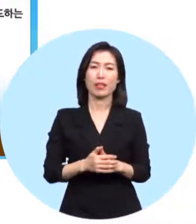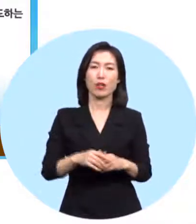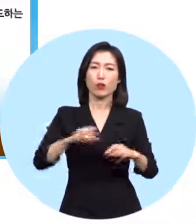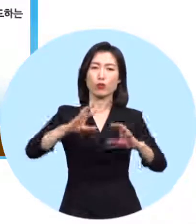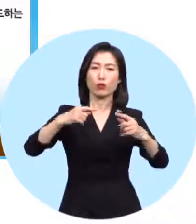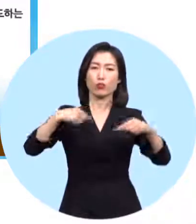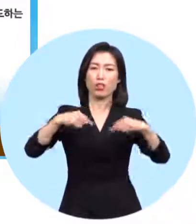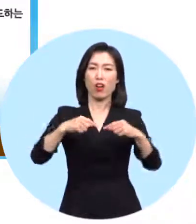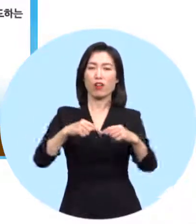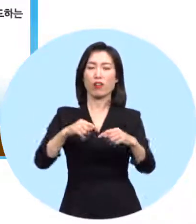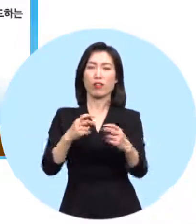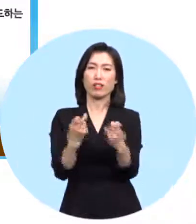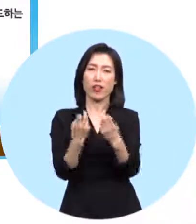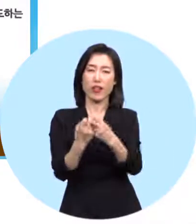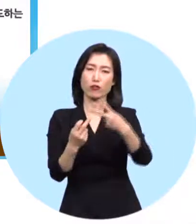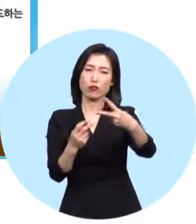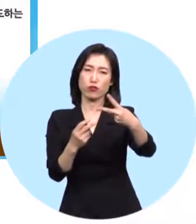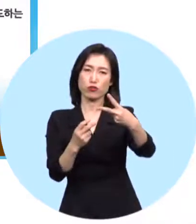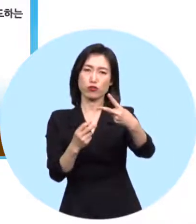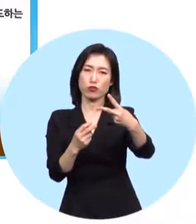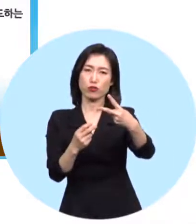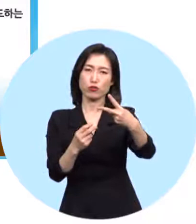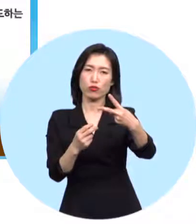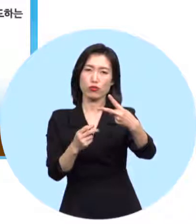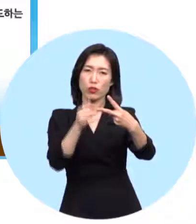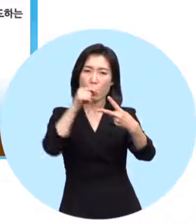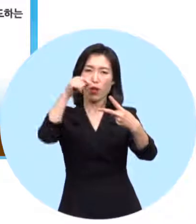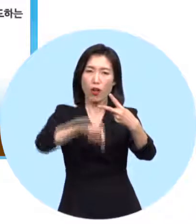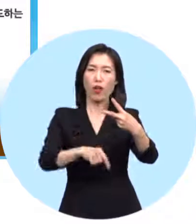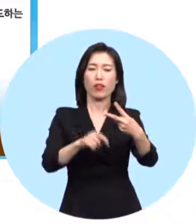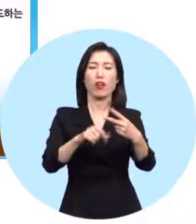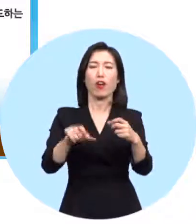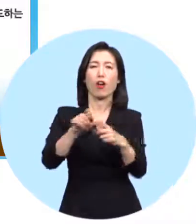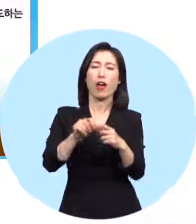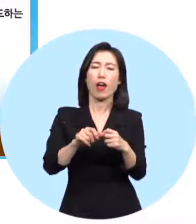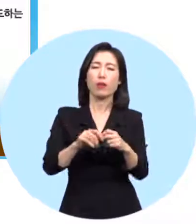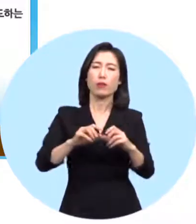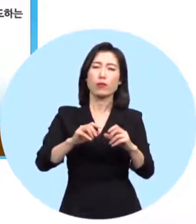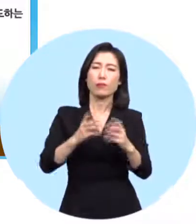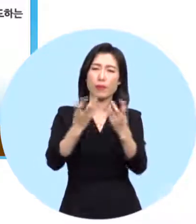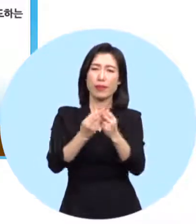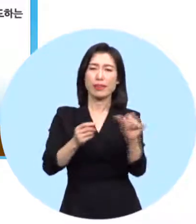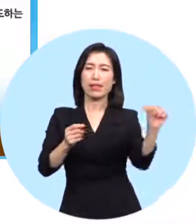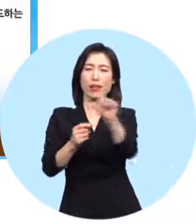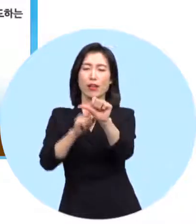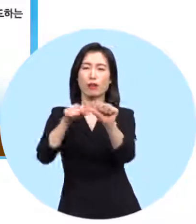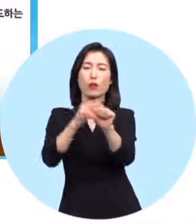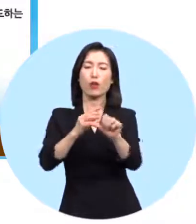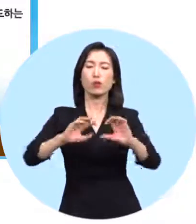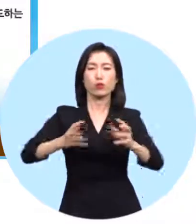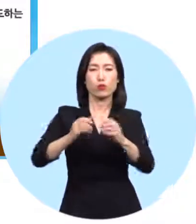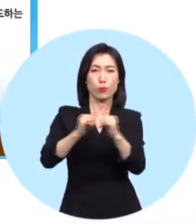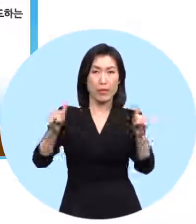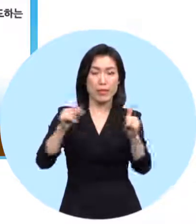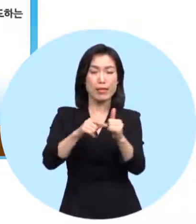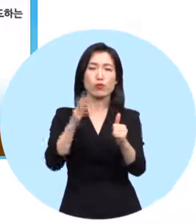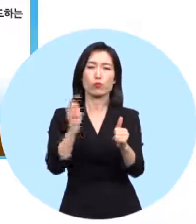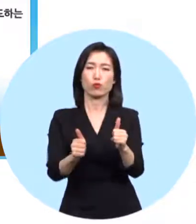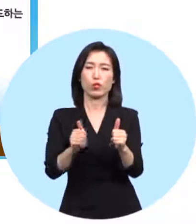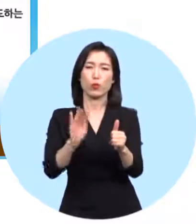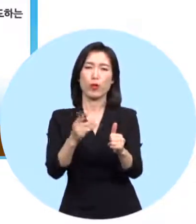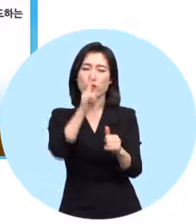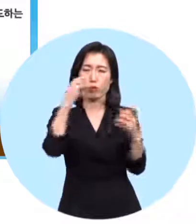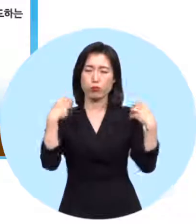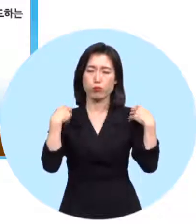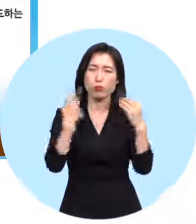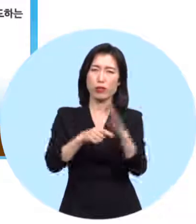전략을 추진하기 위해서 5개의 국정 과제를 맡았는데, 국민이 주인 정부라는 국정 목표를 하기 위해서 권력기관